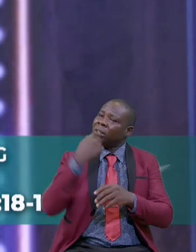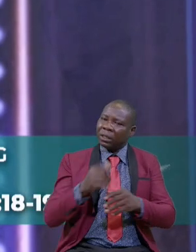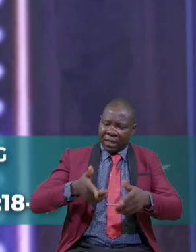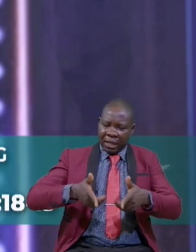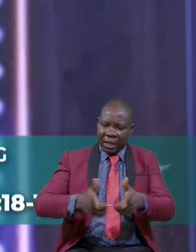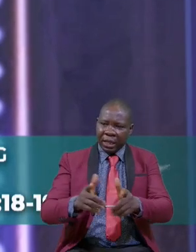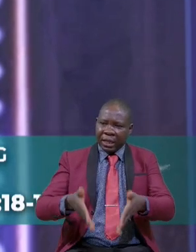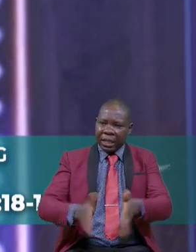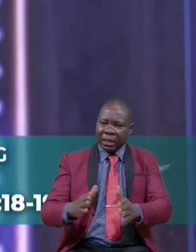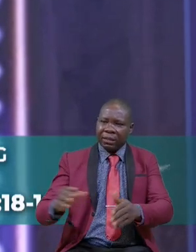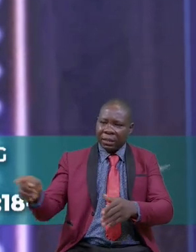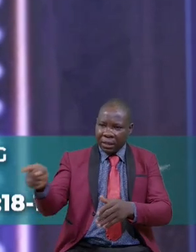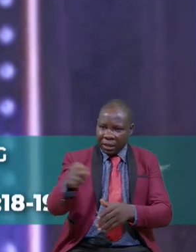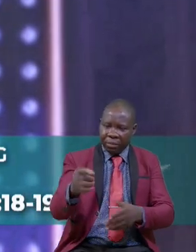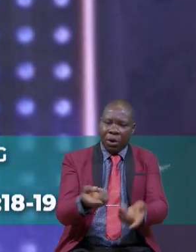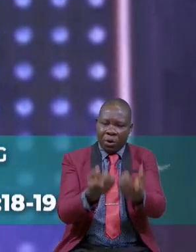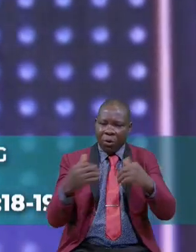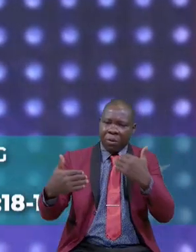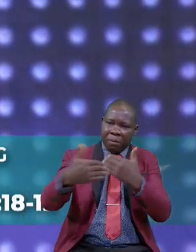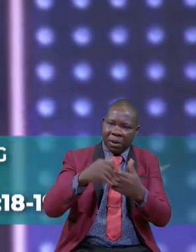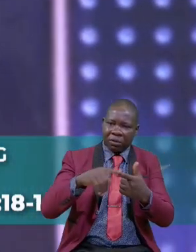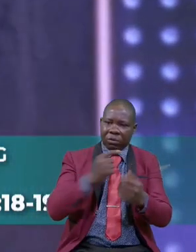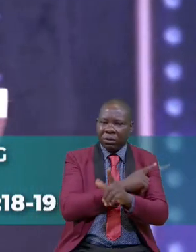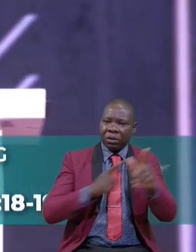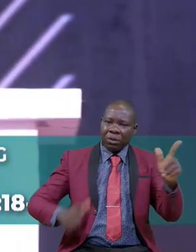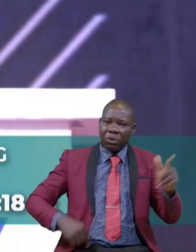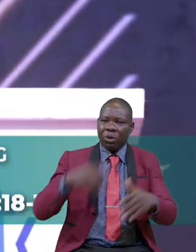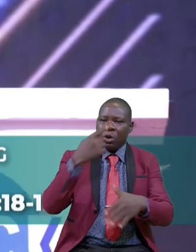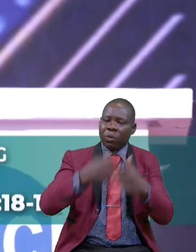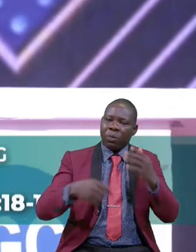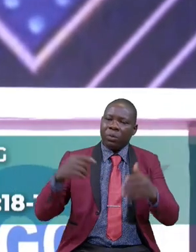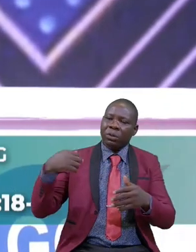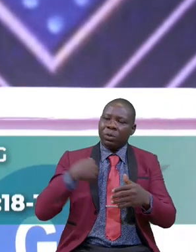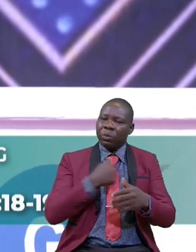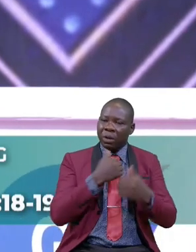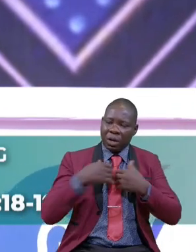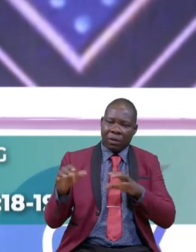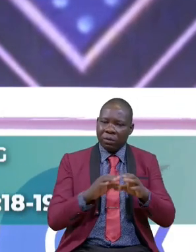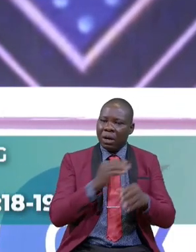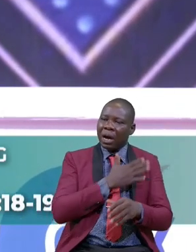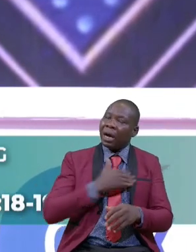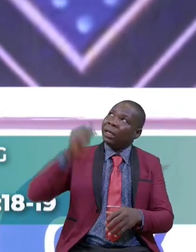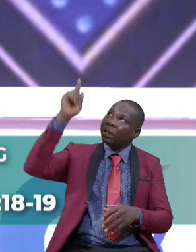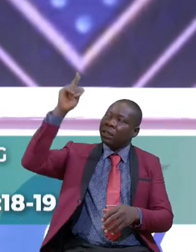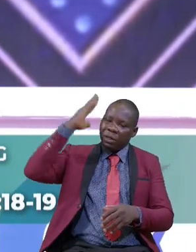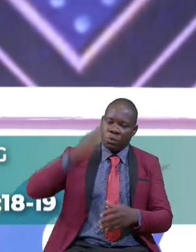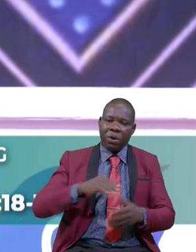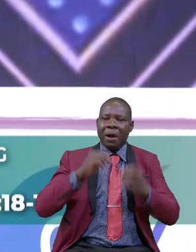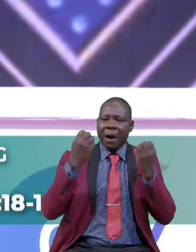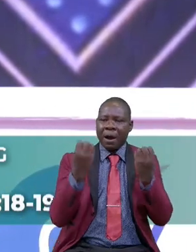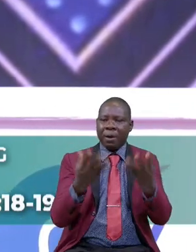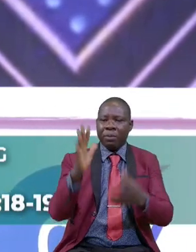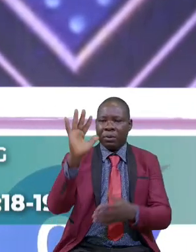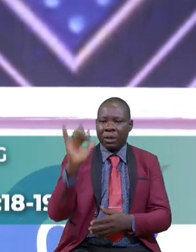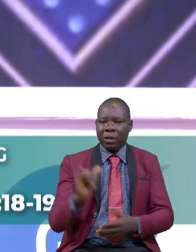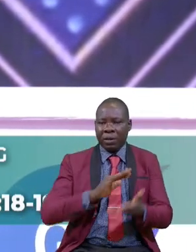à notre Dieu qui ne se lasse point de pardonner. Il ne se lasse point de pardonner. Est-ce que vous